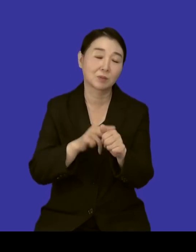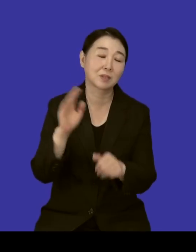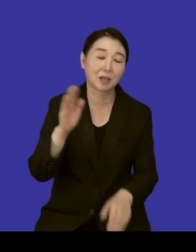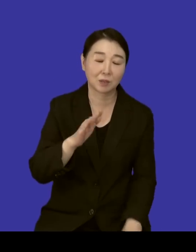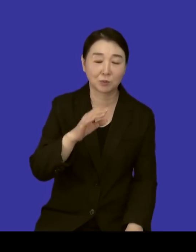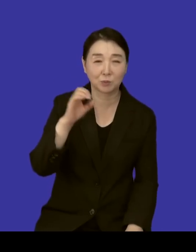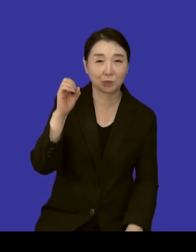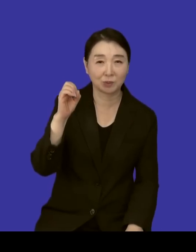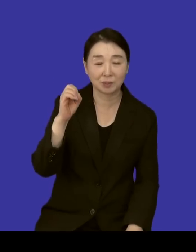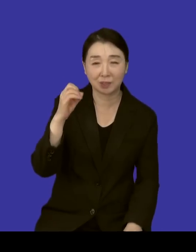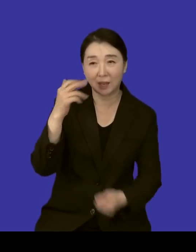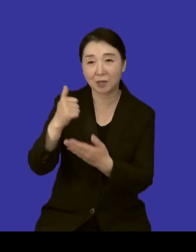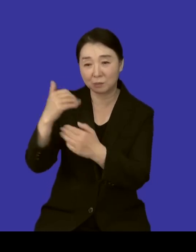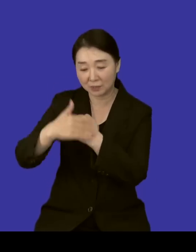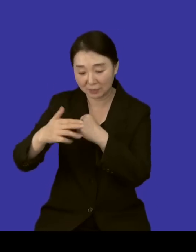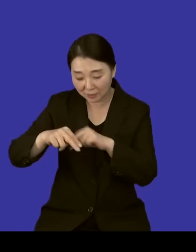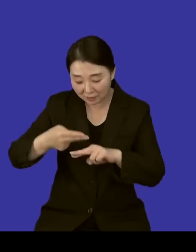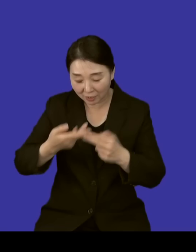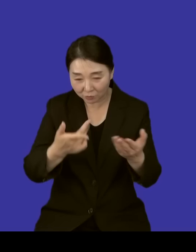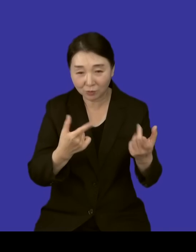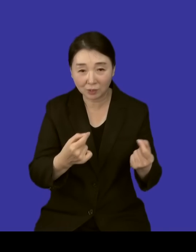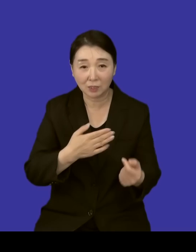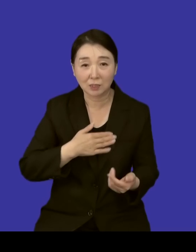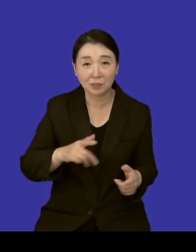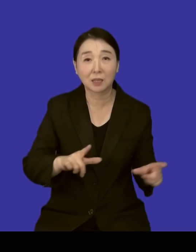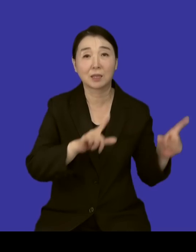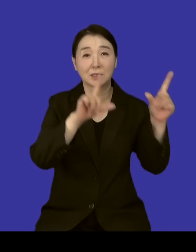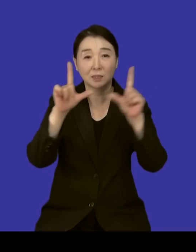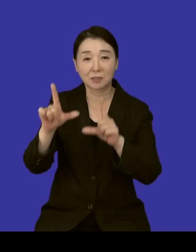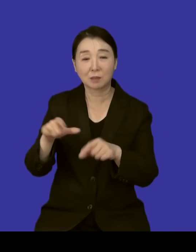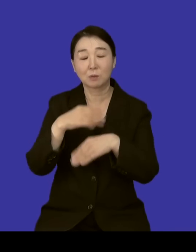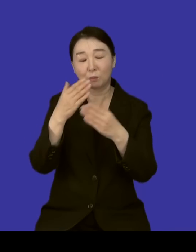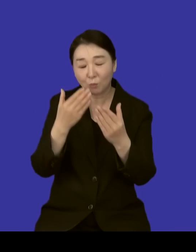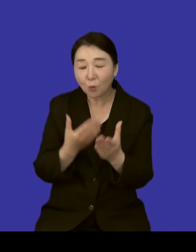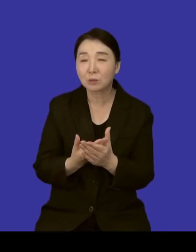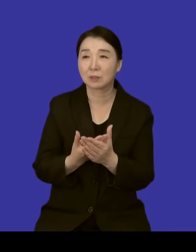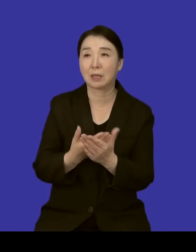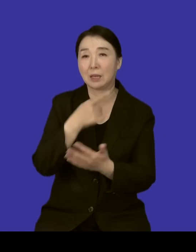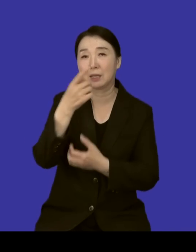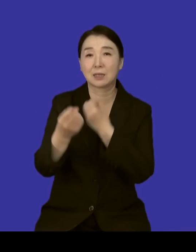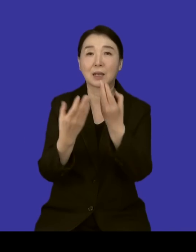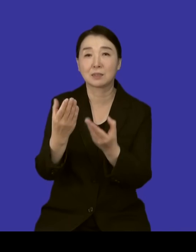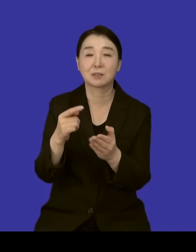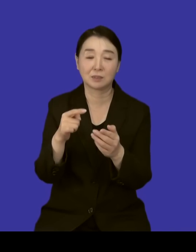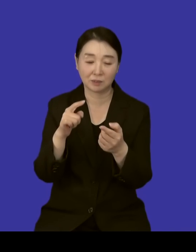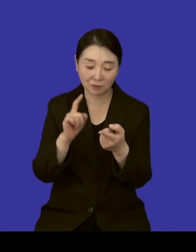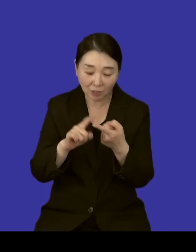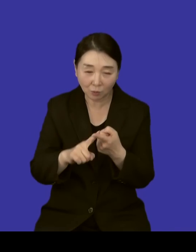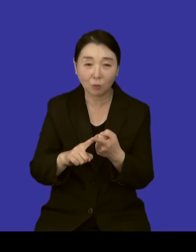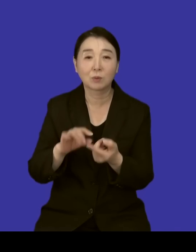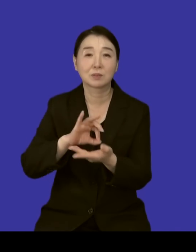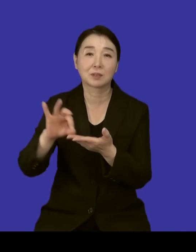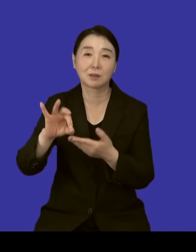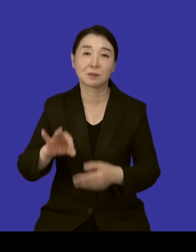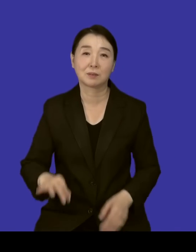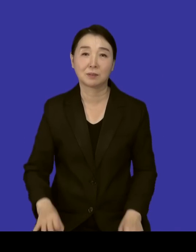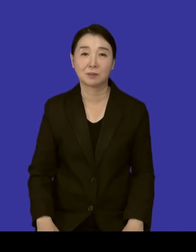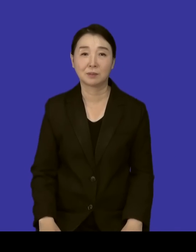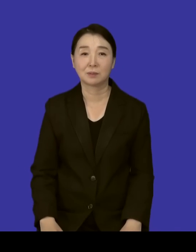은사를 주셨네요, 하나님께서. 그러니까 내 삶이 전체적으로 약재료가 네, 돼서 네. 쓰이니까 그러다